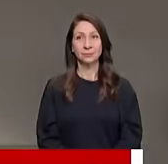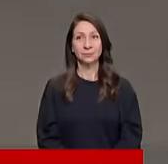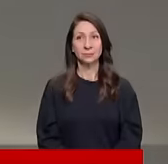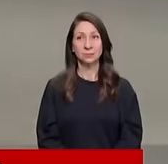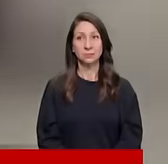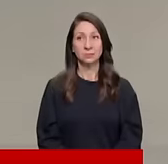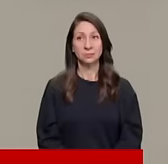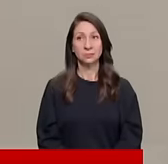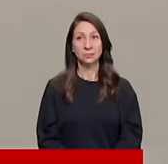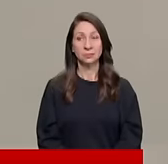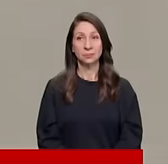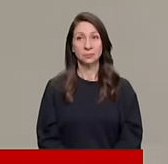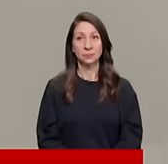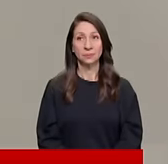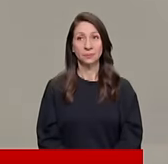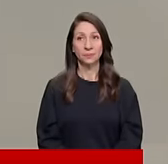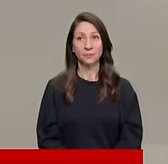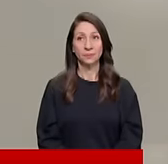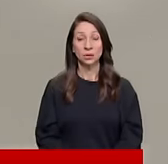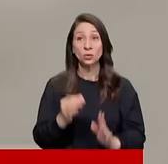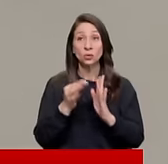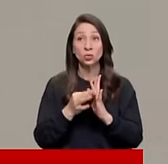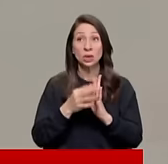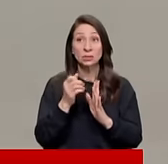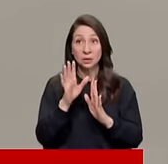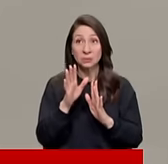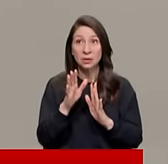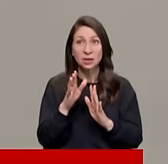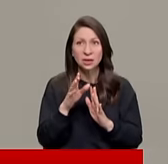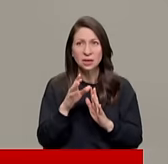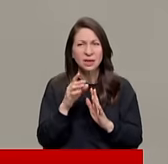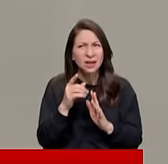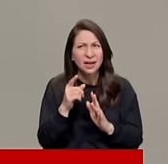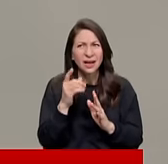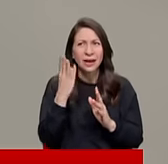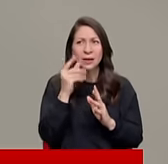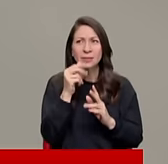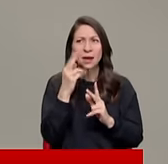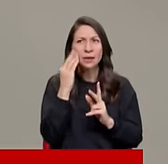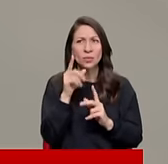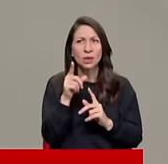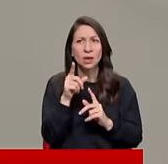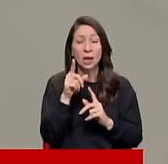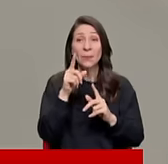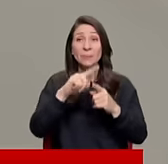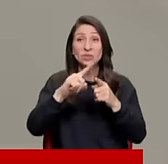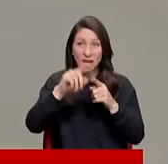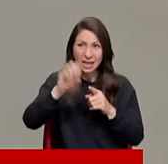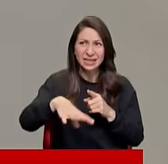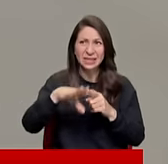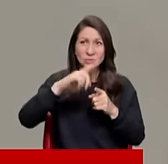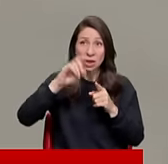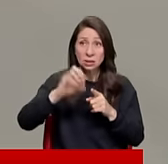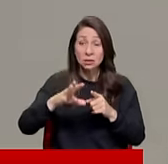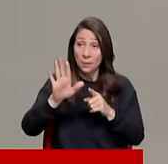Ama seni mi istiyorum? Tamam, yüzük alacağız. Ama seni mi istiyorum sana? Ne? Seni mi istiyorum? Tamam, sarılırız. At, ama at o şeyi.